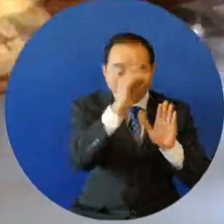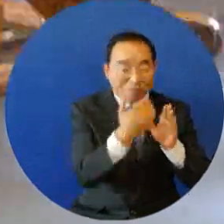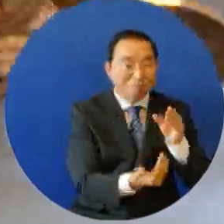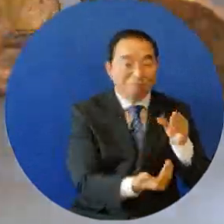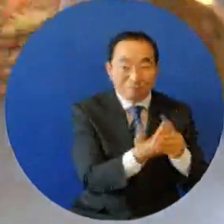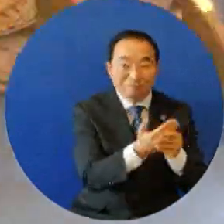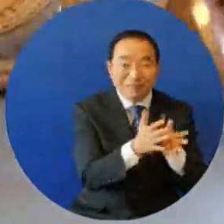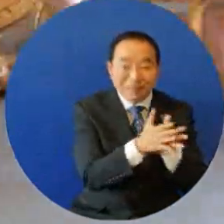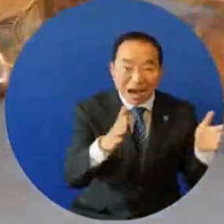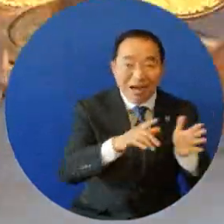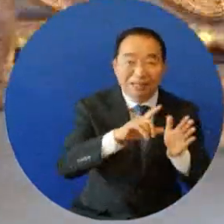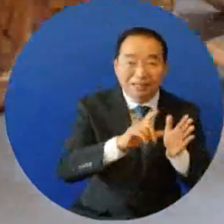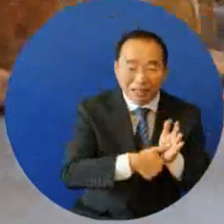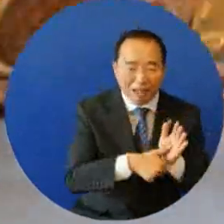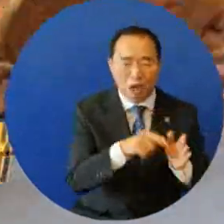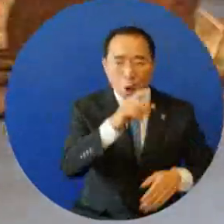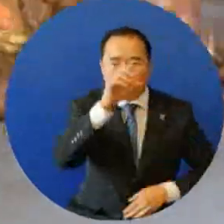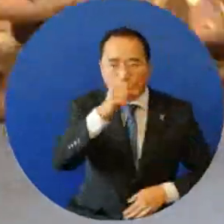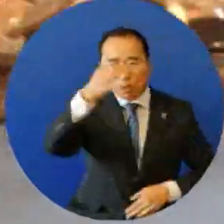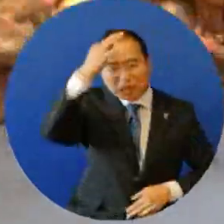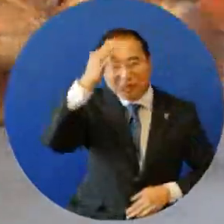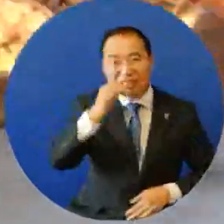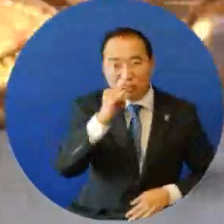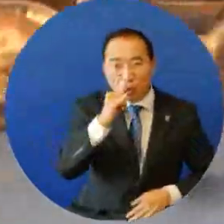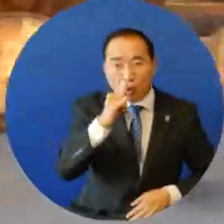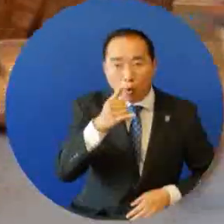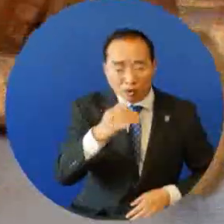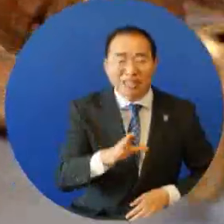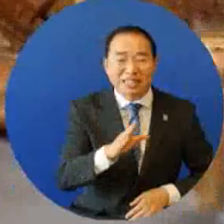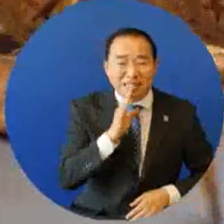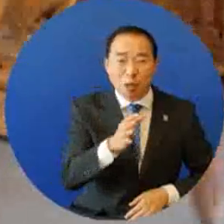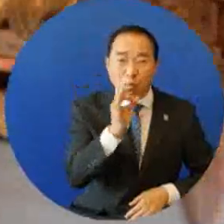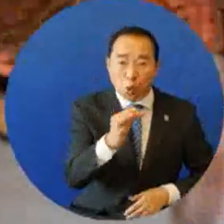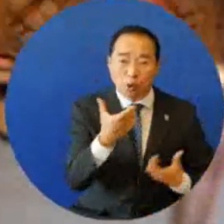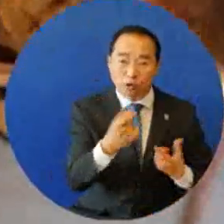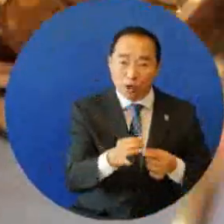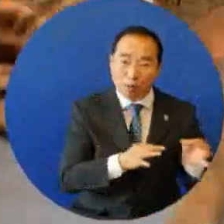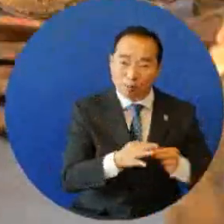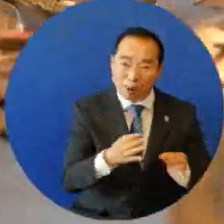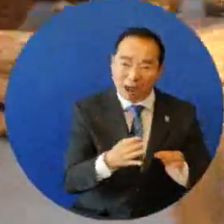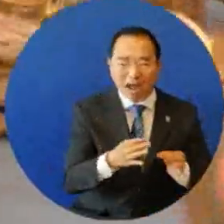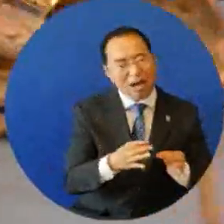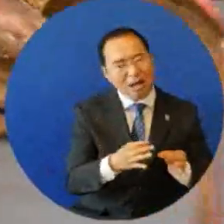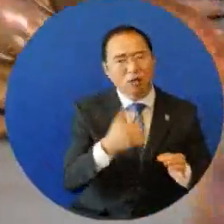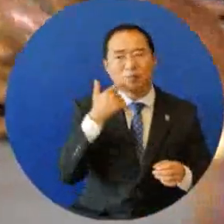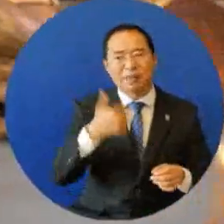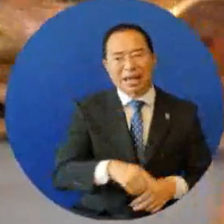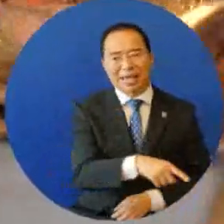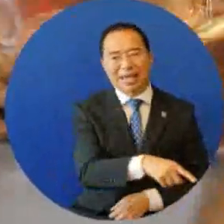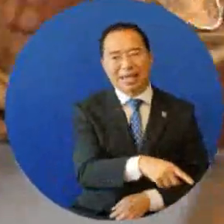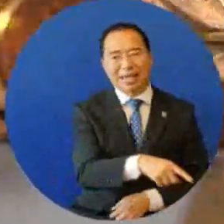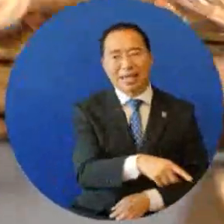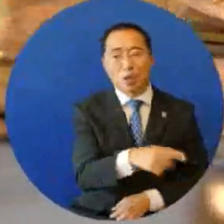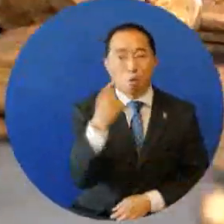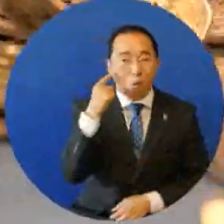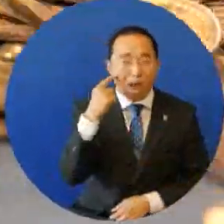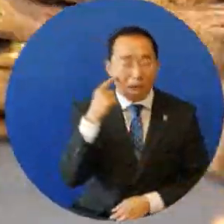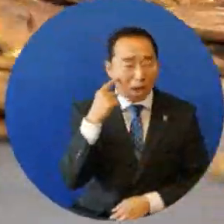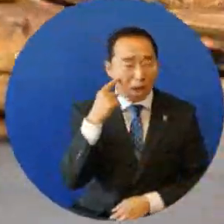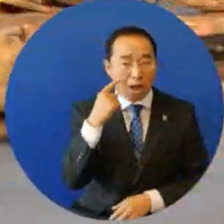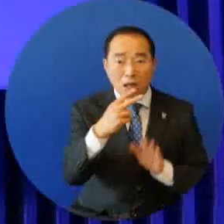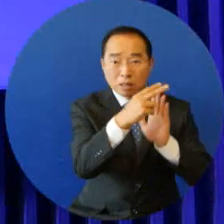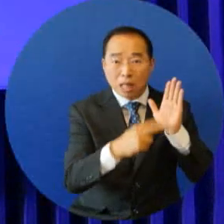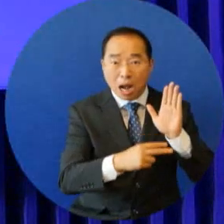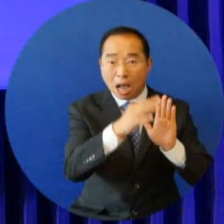많은 좋은 기능을 갖고 있음에도 불구하고 화폐로서의 본원적 기능을 하지 못했어요.